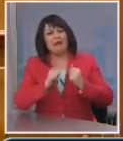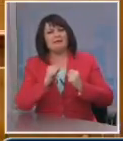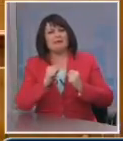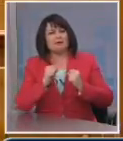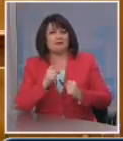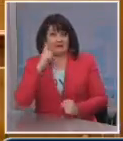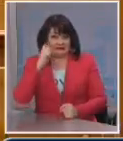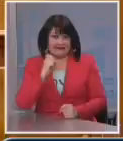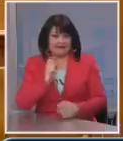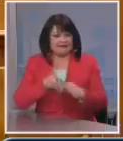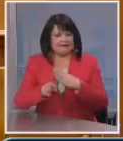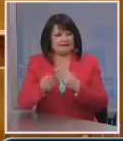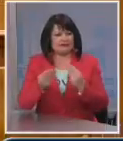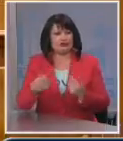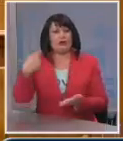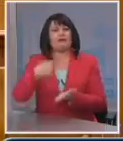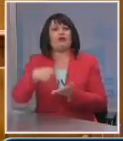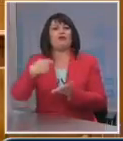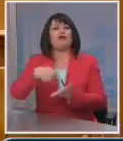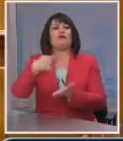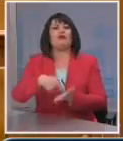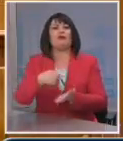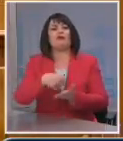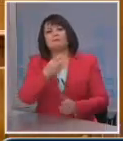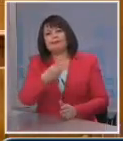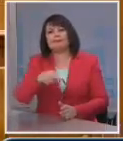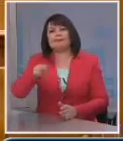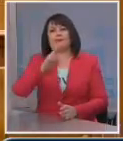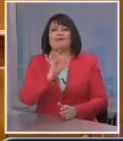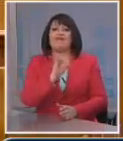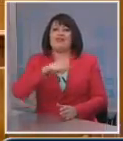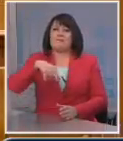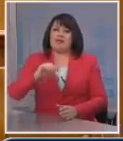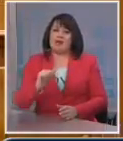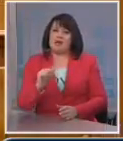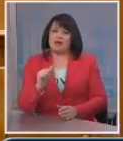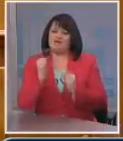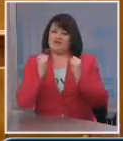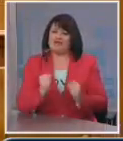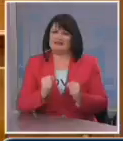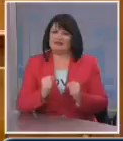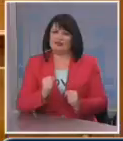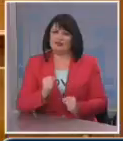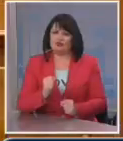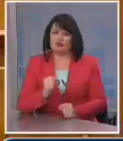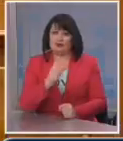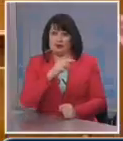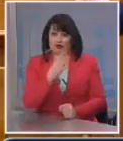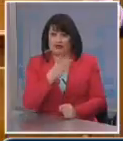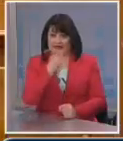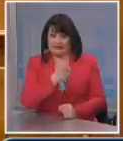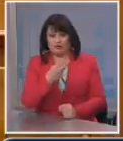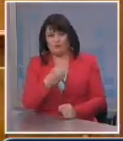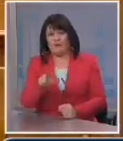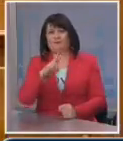οι έμεσοι φόροι θα αυξηθούν. Το ΦΠΑ, το βασικό συντελεστής, από το 23% στο 24% και δεν ξέρω